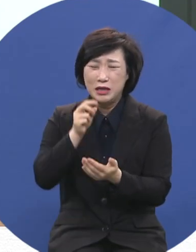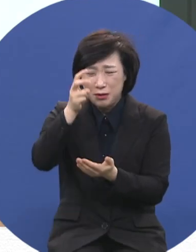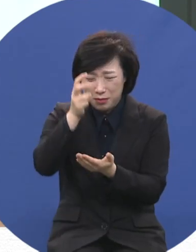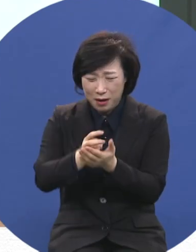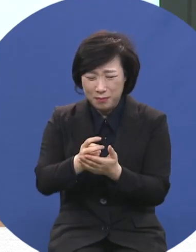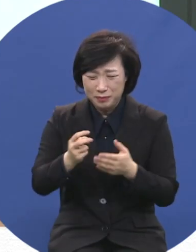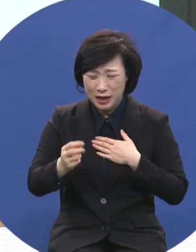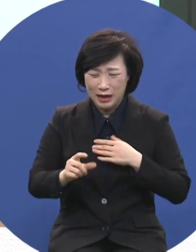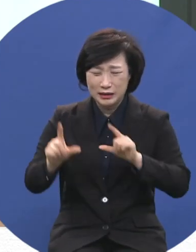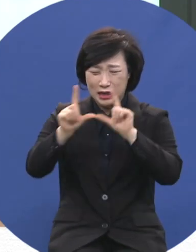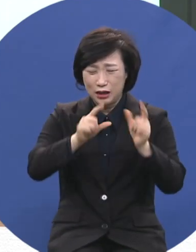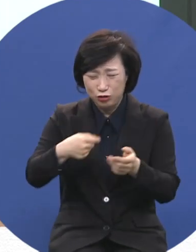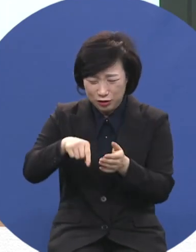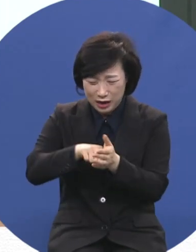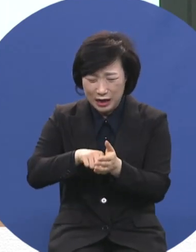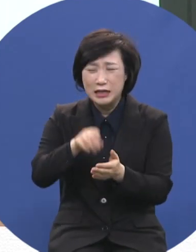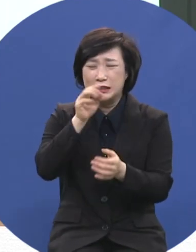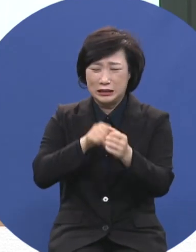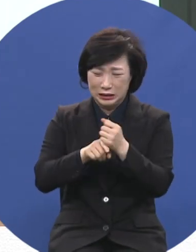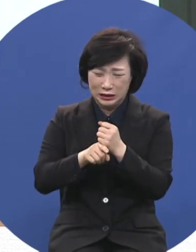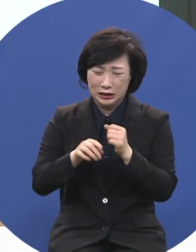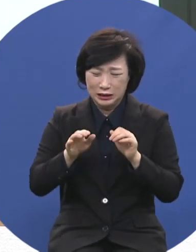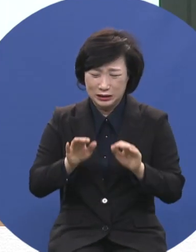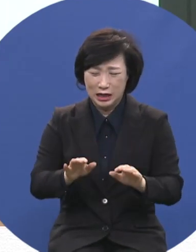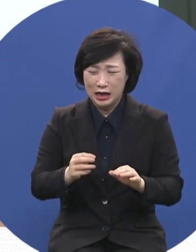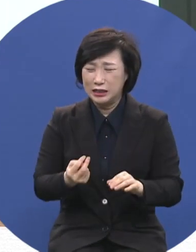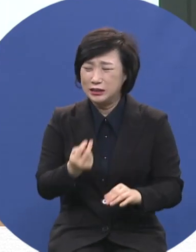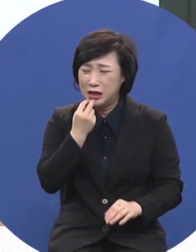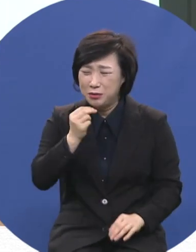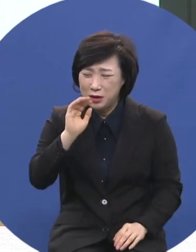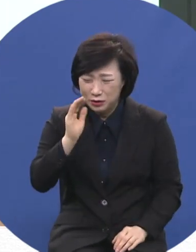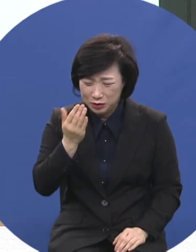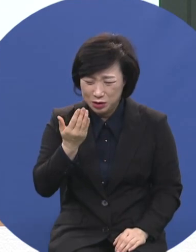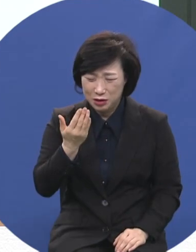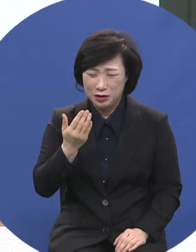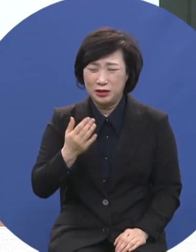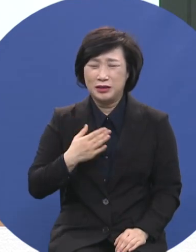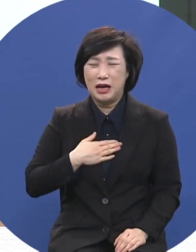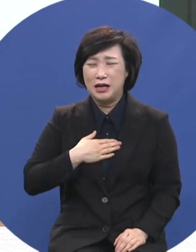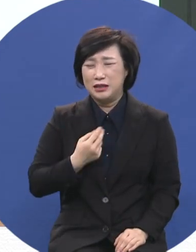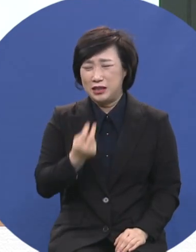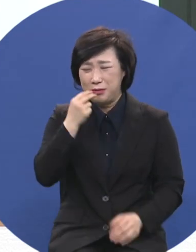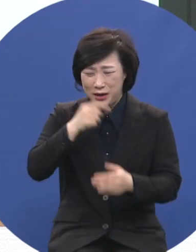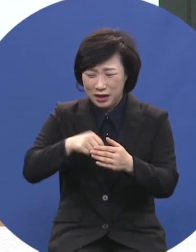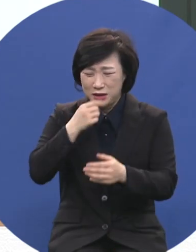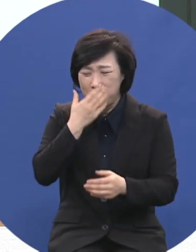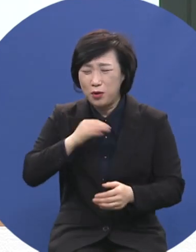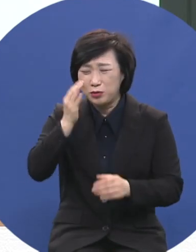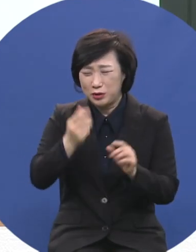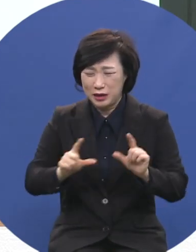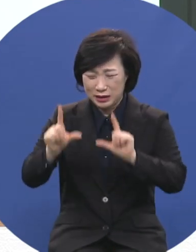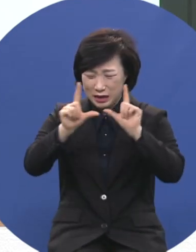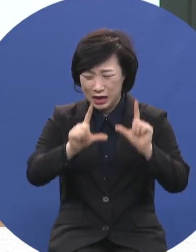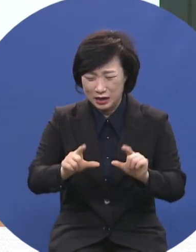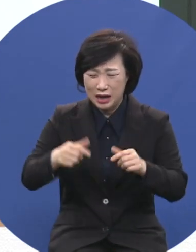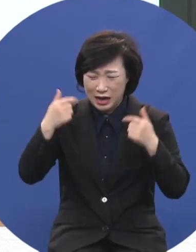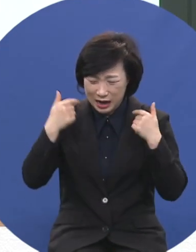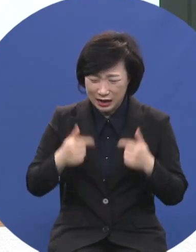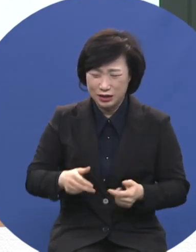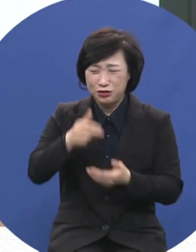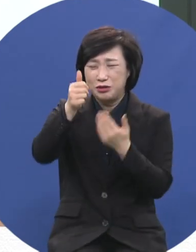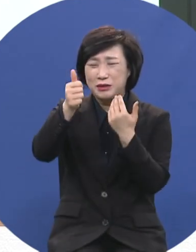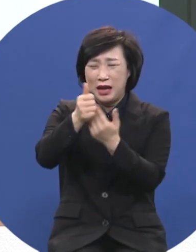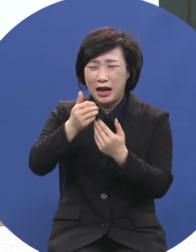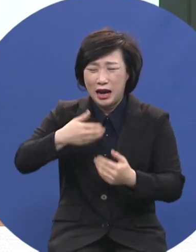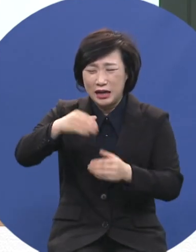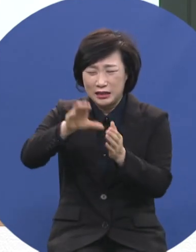질서가 내가 살기 위한 진리니 생명이니 생명 안에서 복되게 살아 항상 주 앞에